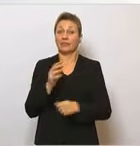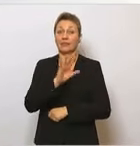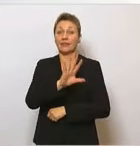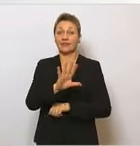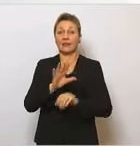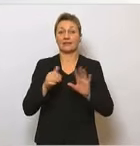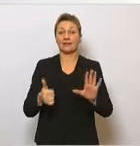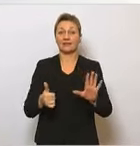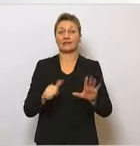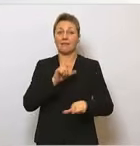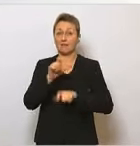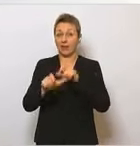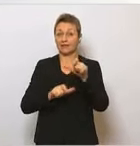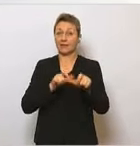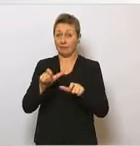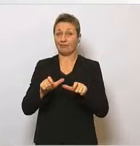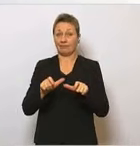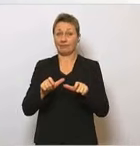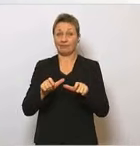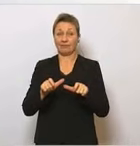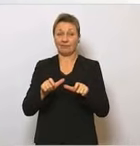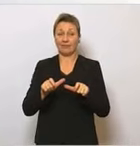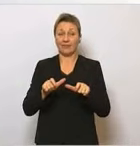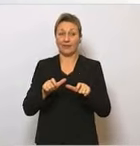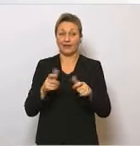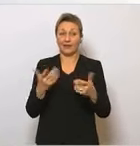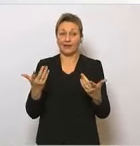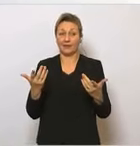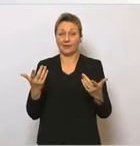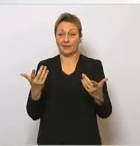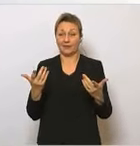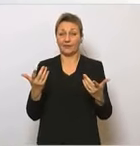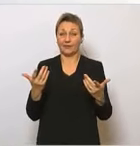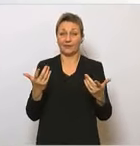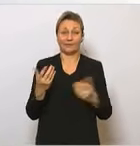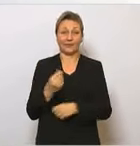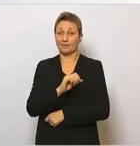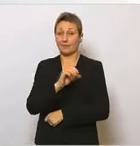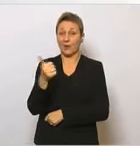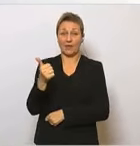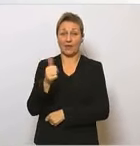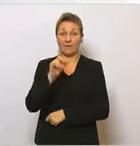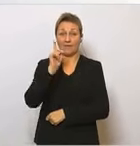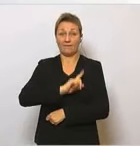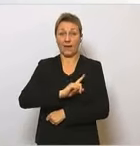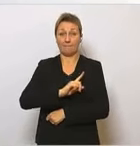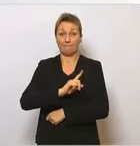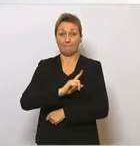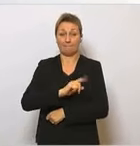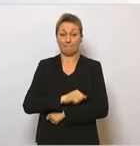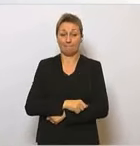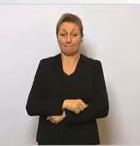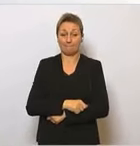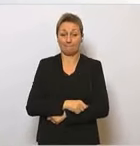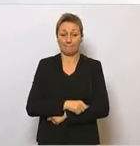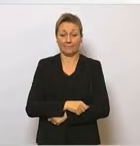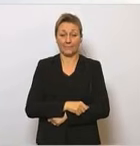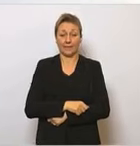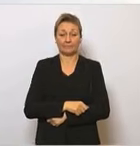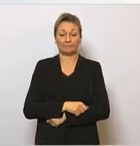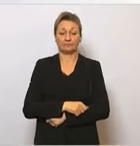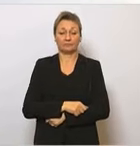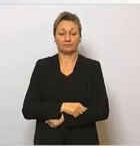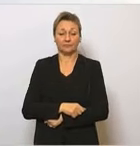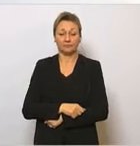5 ou 6 participants suivants. Notre première participante est Margrethe Vestager, que